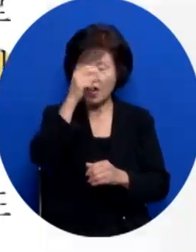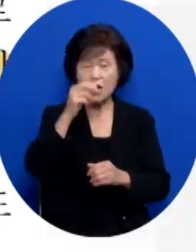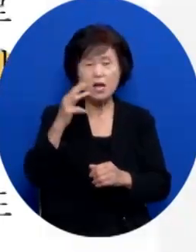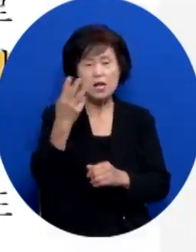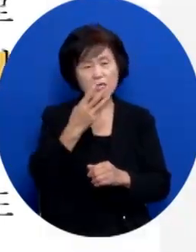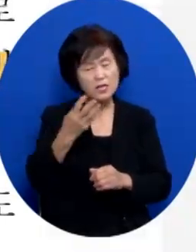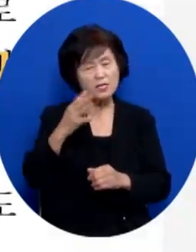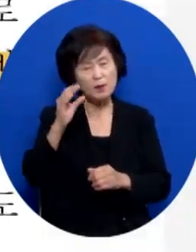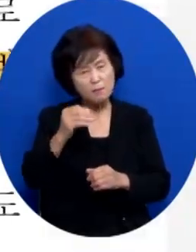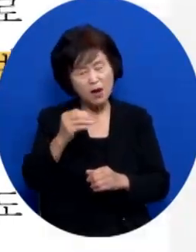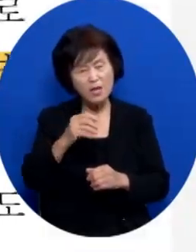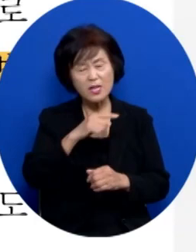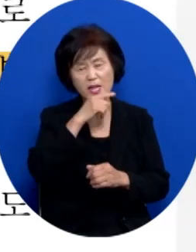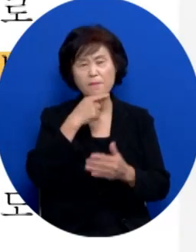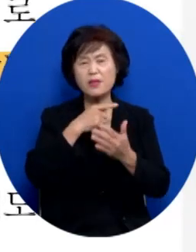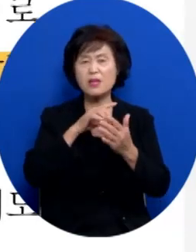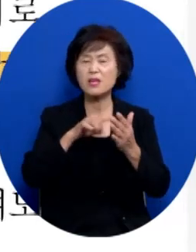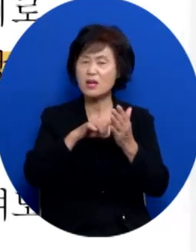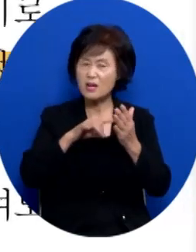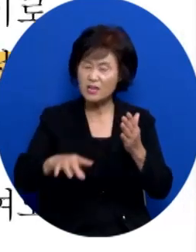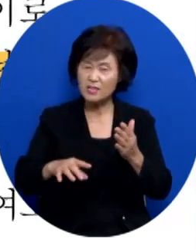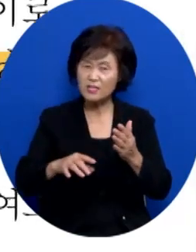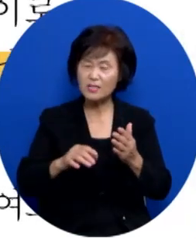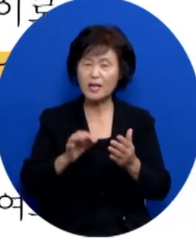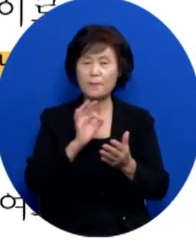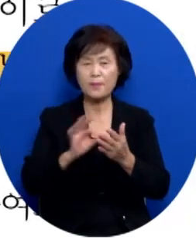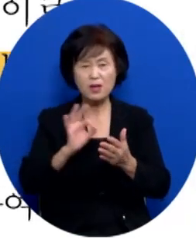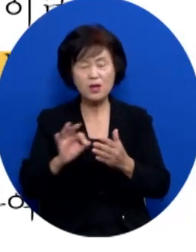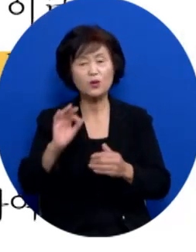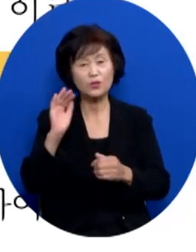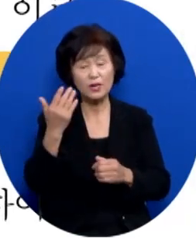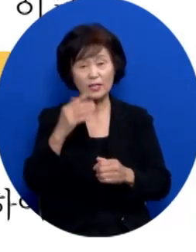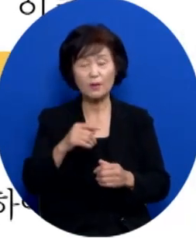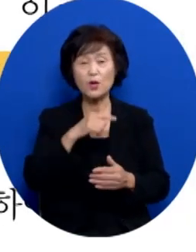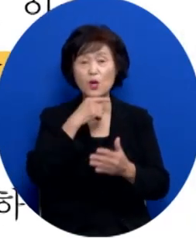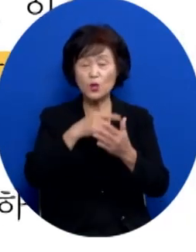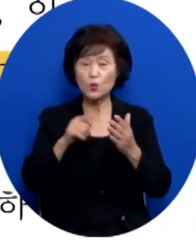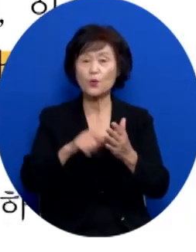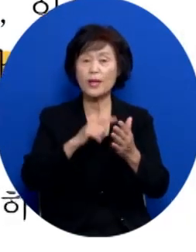넘는 혈세가 낭비됐다며 게시자에게 이에 준하는 손해배상을 청구했습니다.